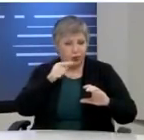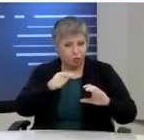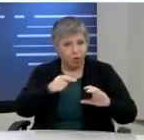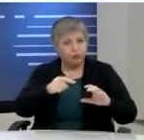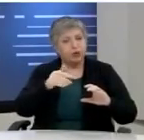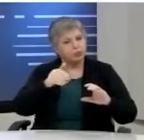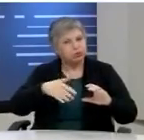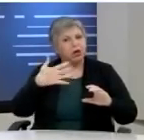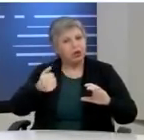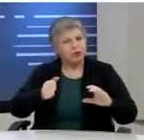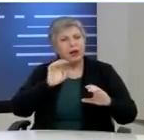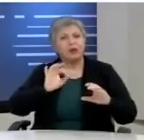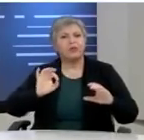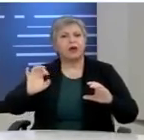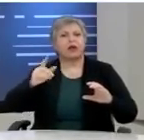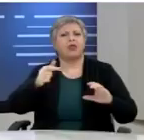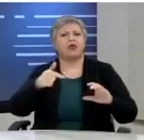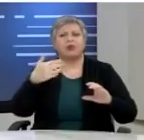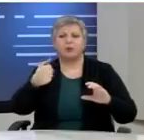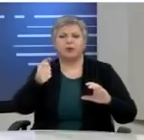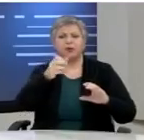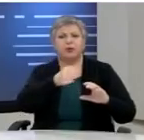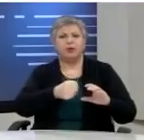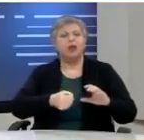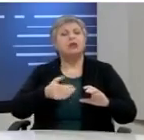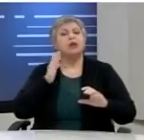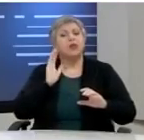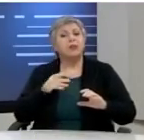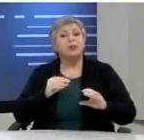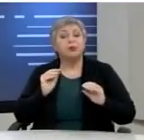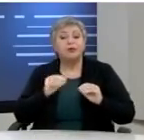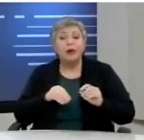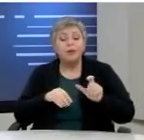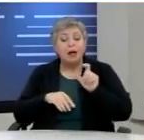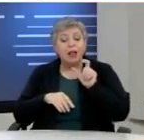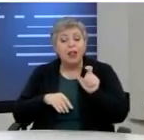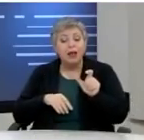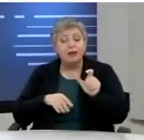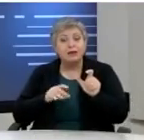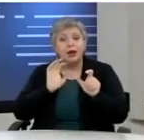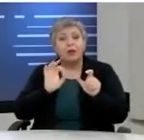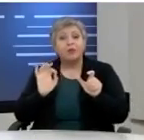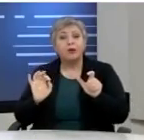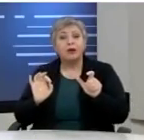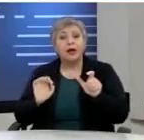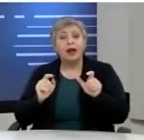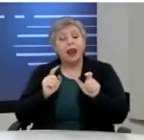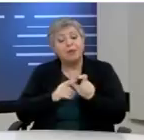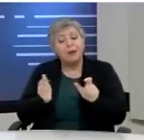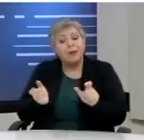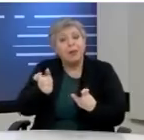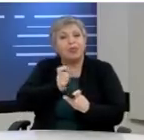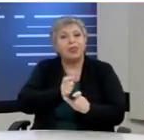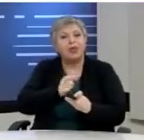έλεγε, θα μπορούσε να συμπεριλαμβάνει τον όρο Μακεδονία, αλλά να προηγείται ένα προσδιοριστικό επίθετο